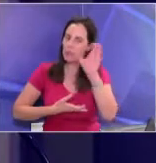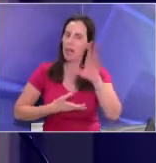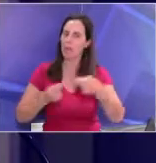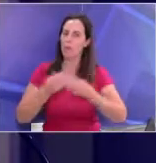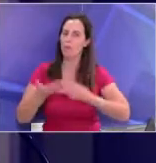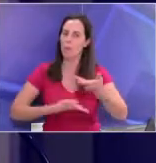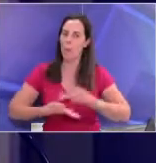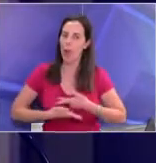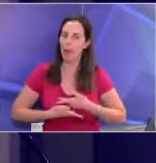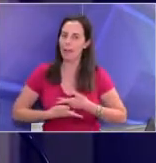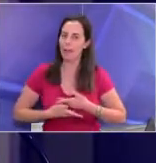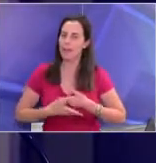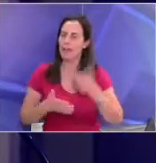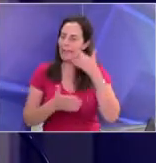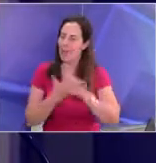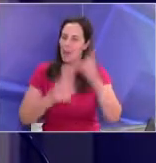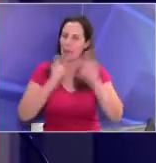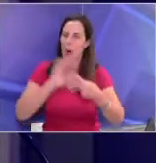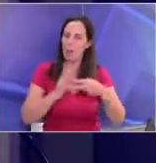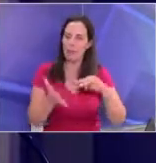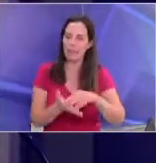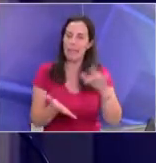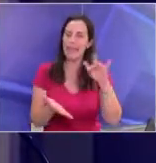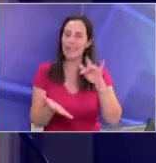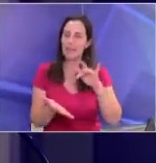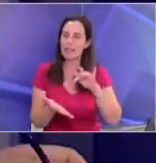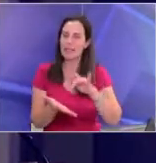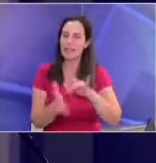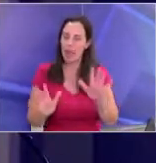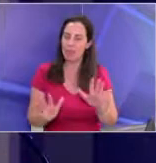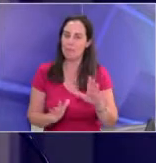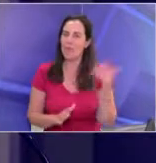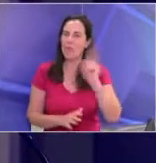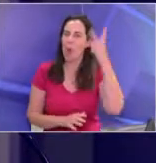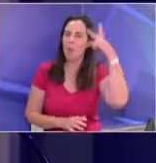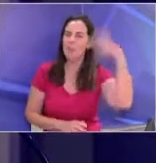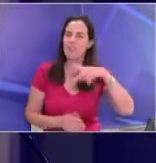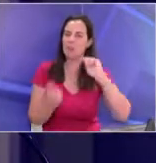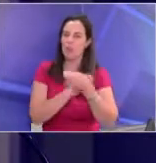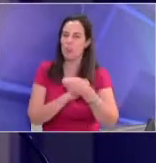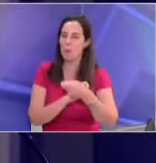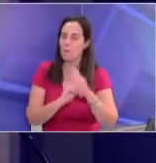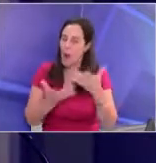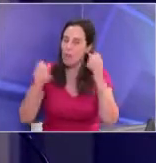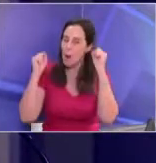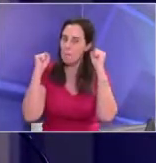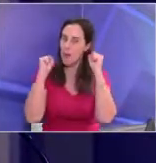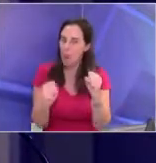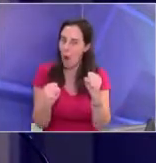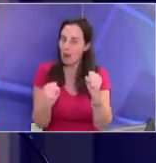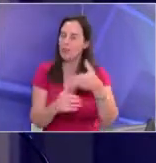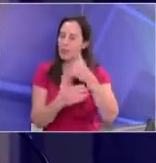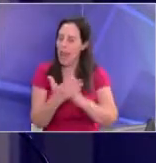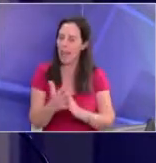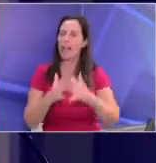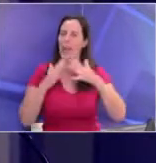שיתוף פעולה. נראה שחלק מהפוליטיקאים נמצאים מאחורי העקומה. הם לא מבינים את השינוי, מה שבטוח הוא